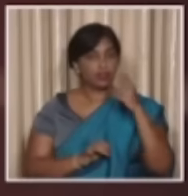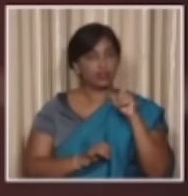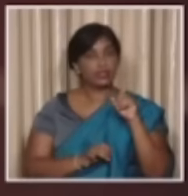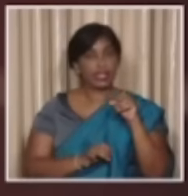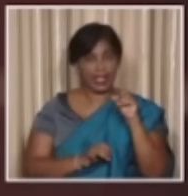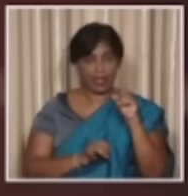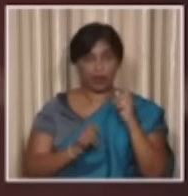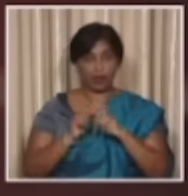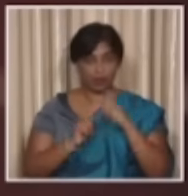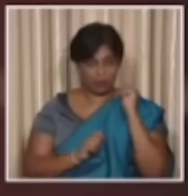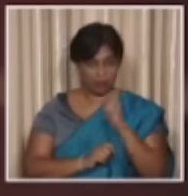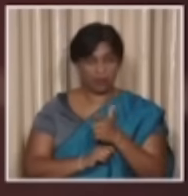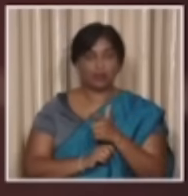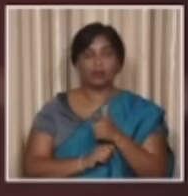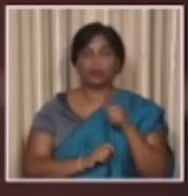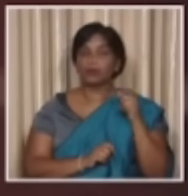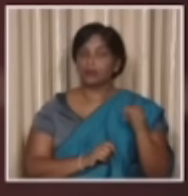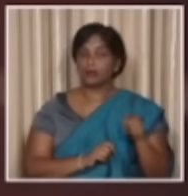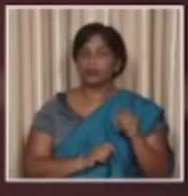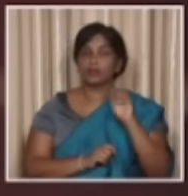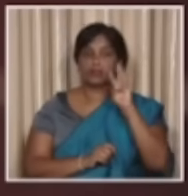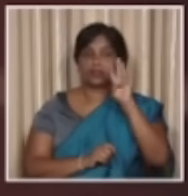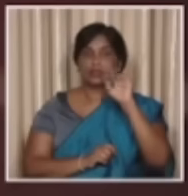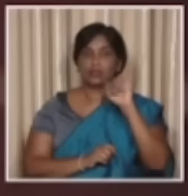එවන්න කියලා එයින්